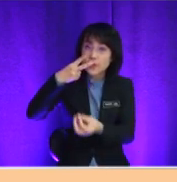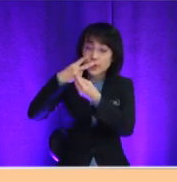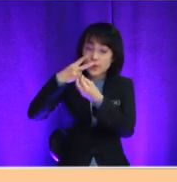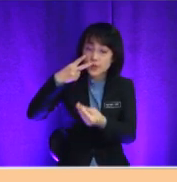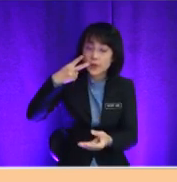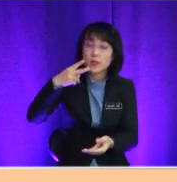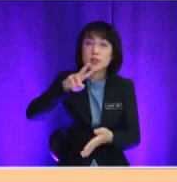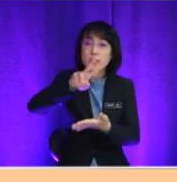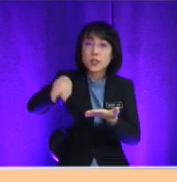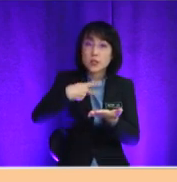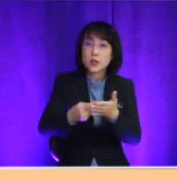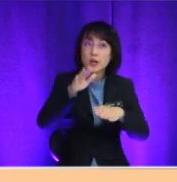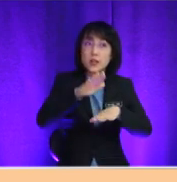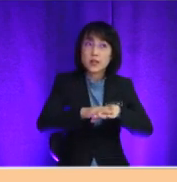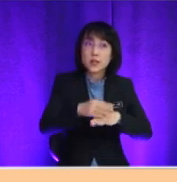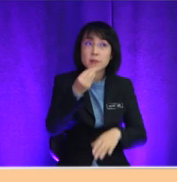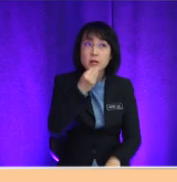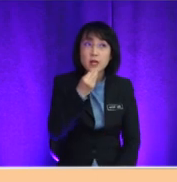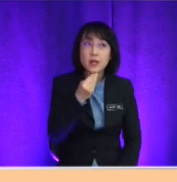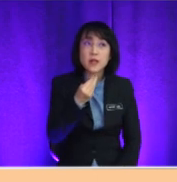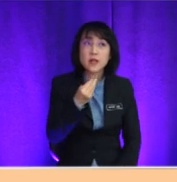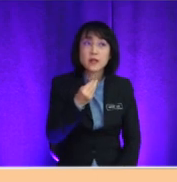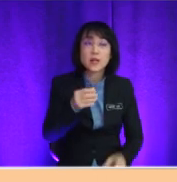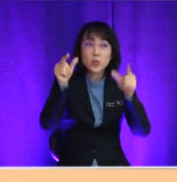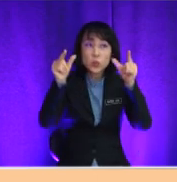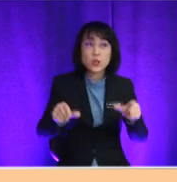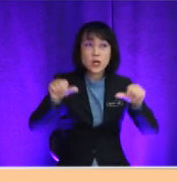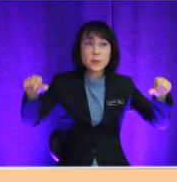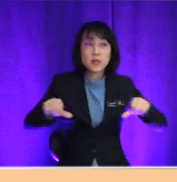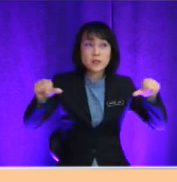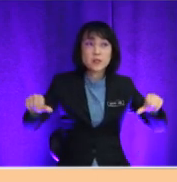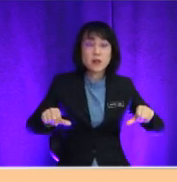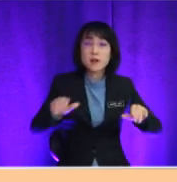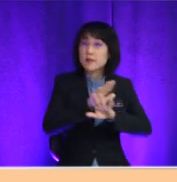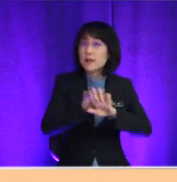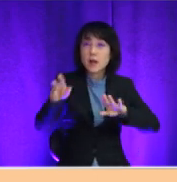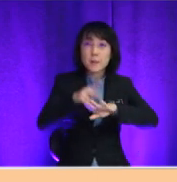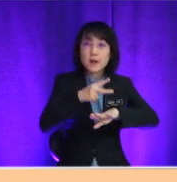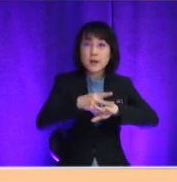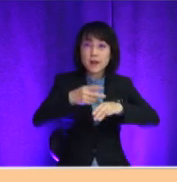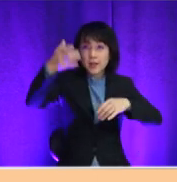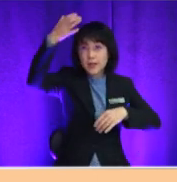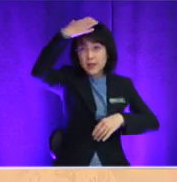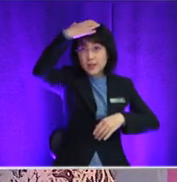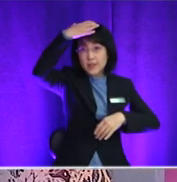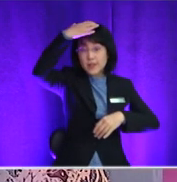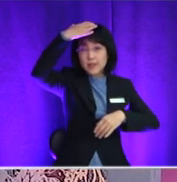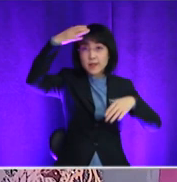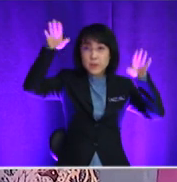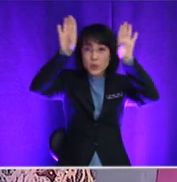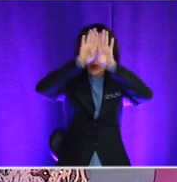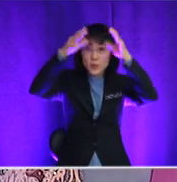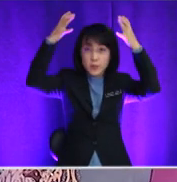ataupun satu lagi tukang masak itu sendiri tak pakai penutup kepala rambut tubuhnya jatuh eh dalam makanan